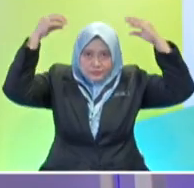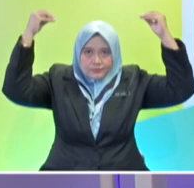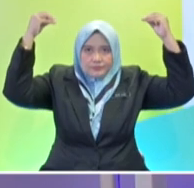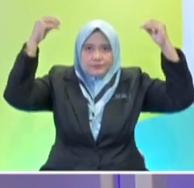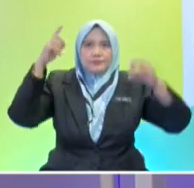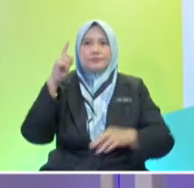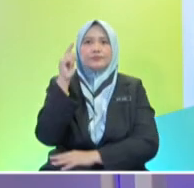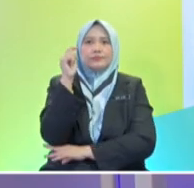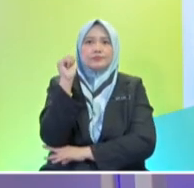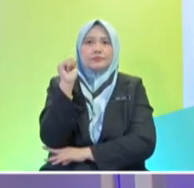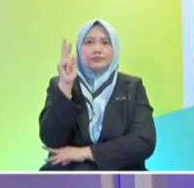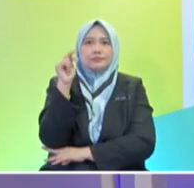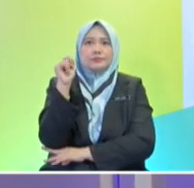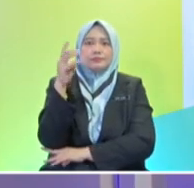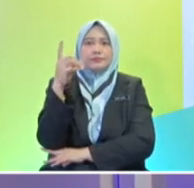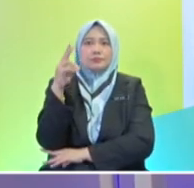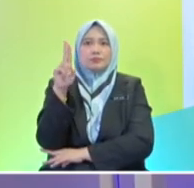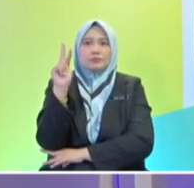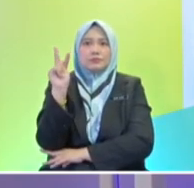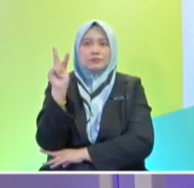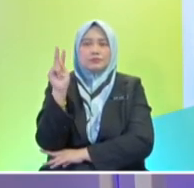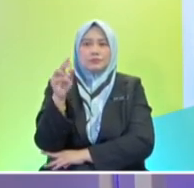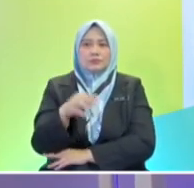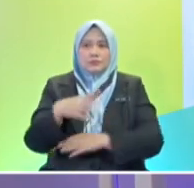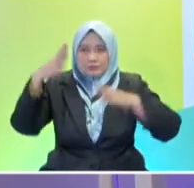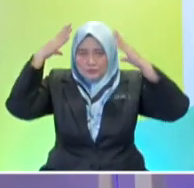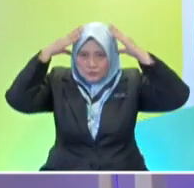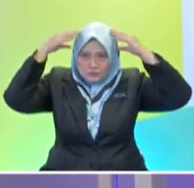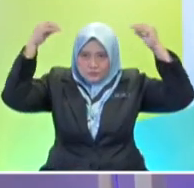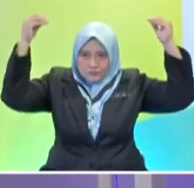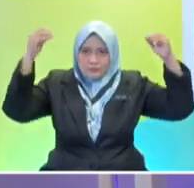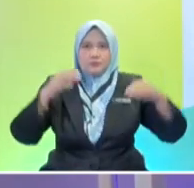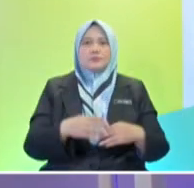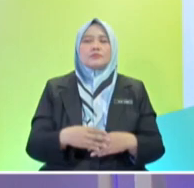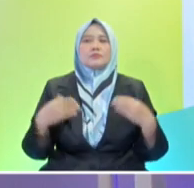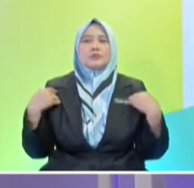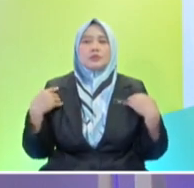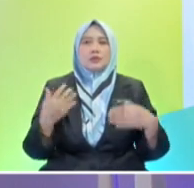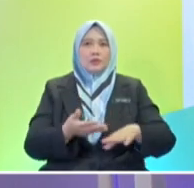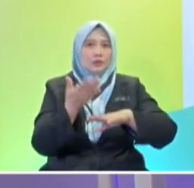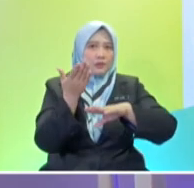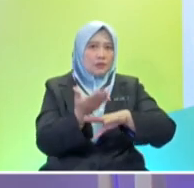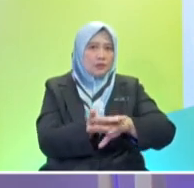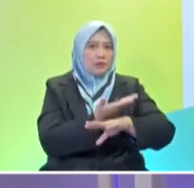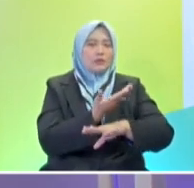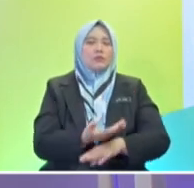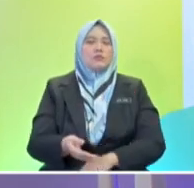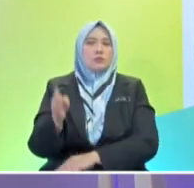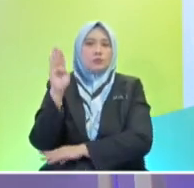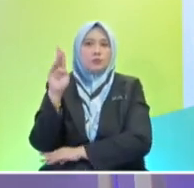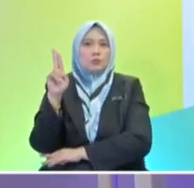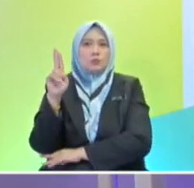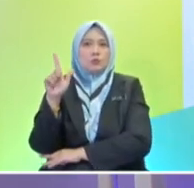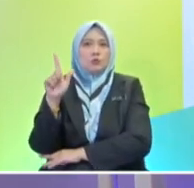tanduk. Okey. Kemudian di sini ada bulu. Macam mana bulunya